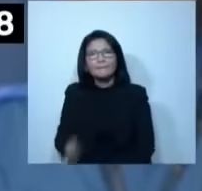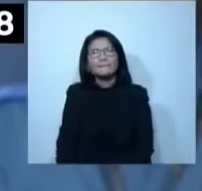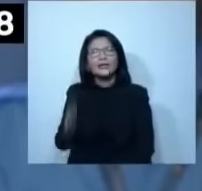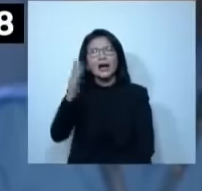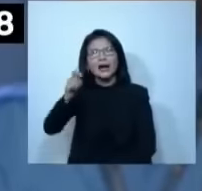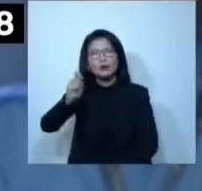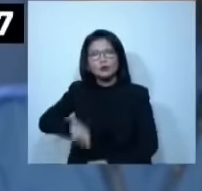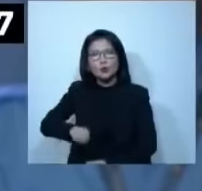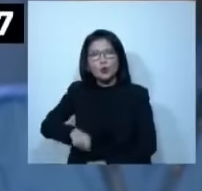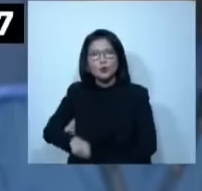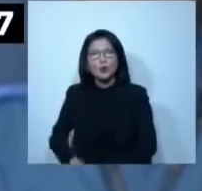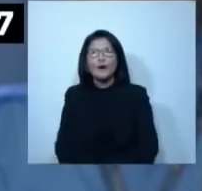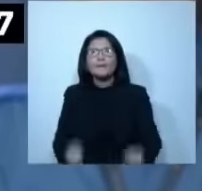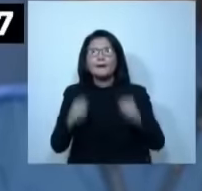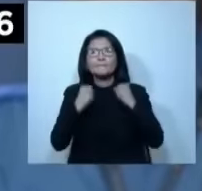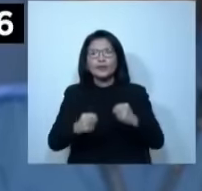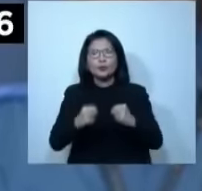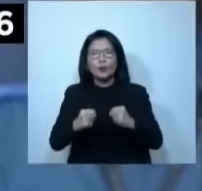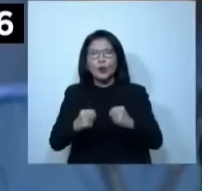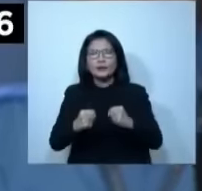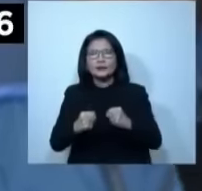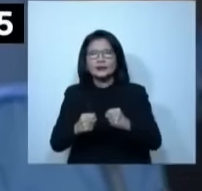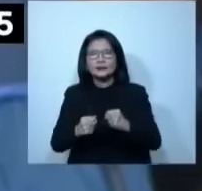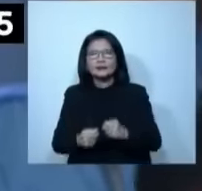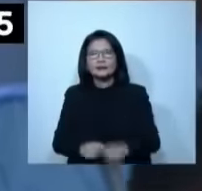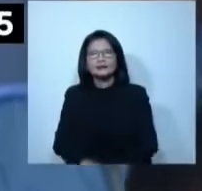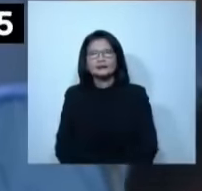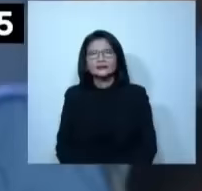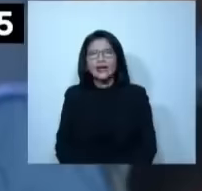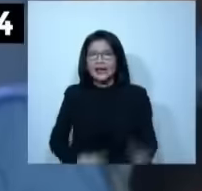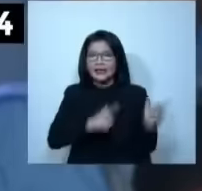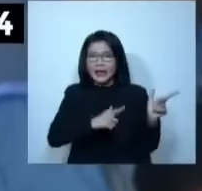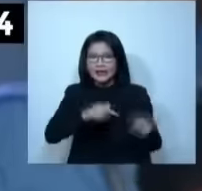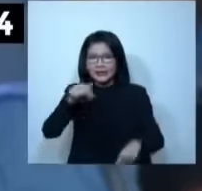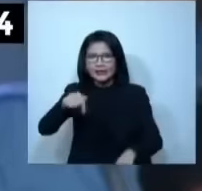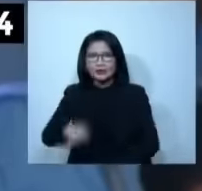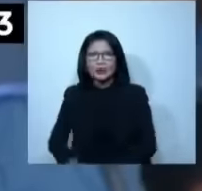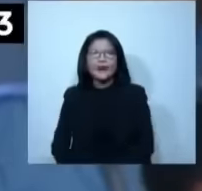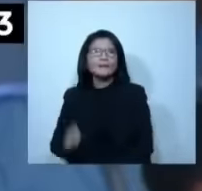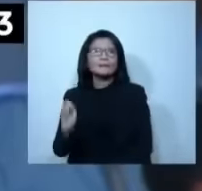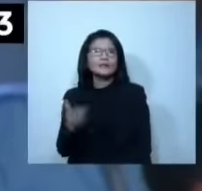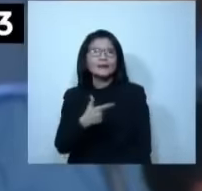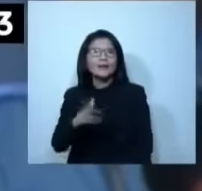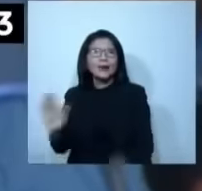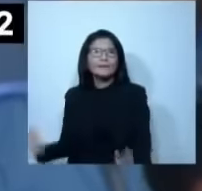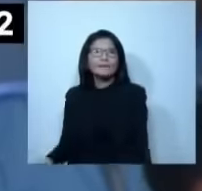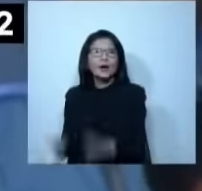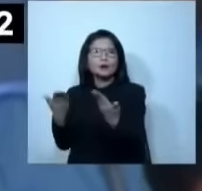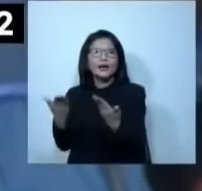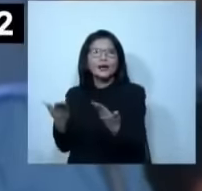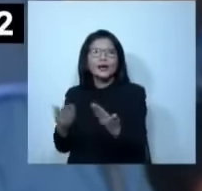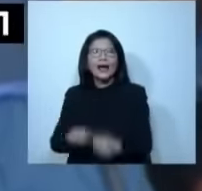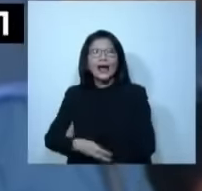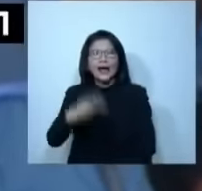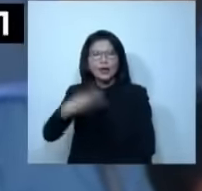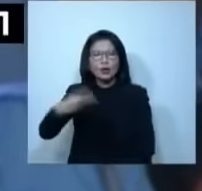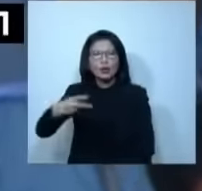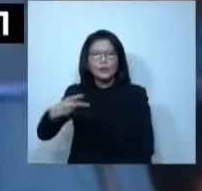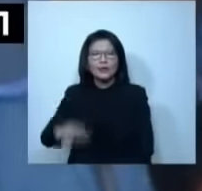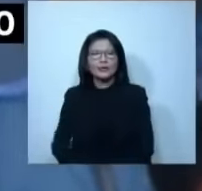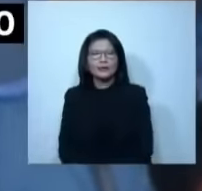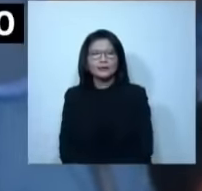hukum, memperkuat aparat-aparat di situ, dan juga mempercepat pembangunan ekonomi.